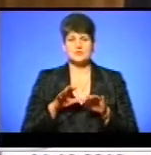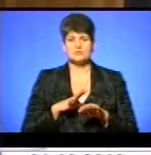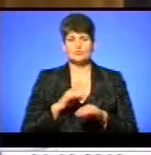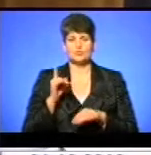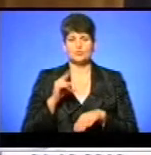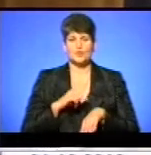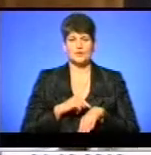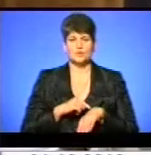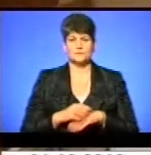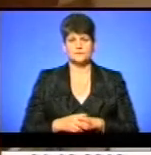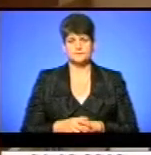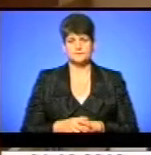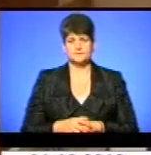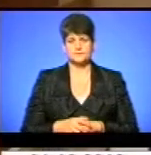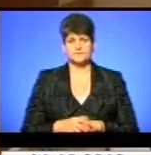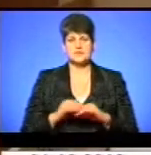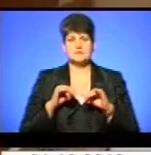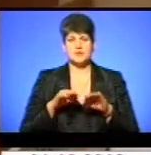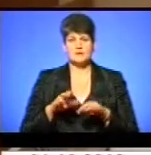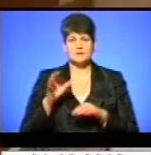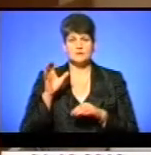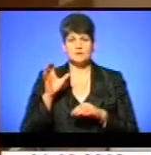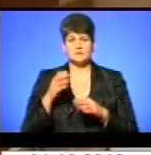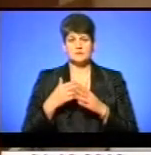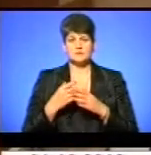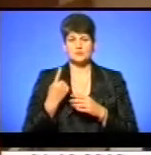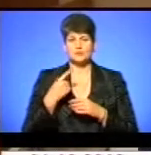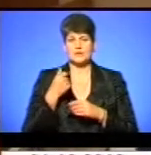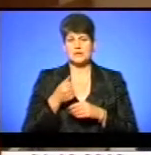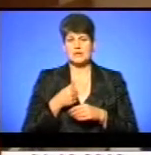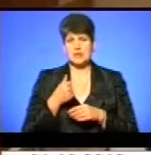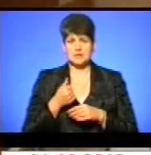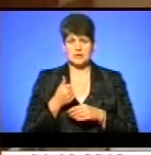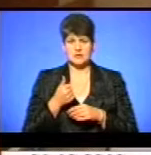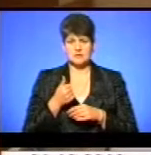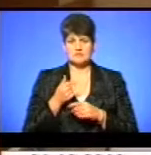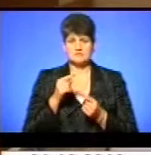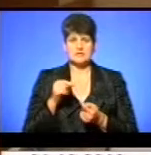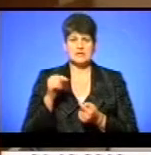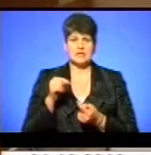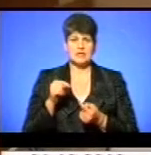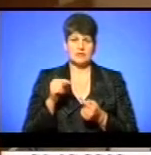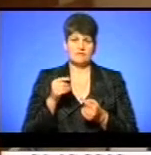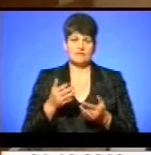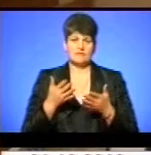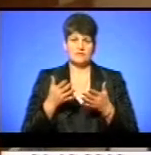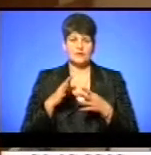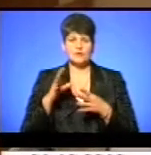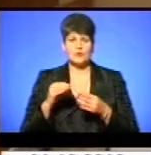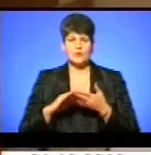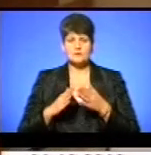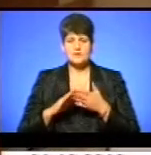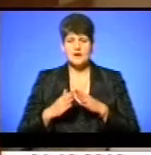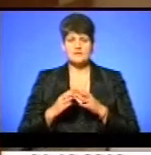годину. Справа слухалася майже рік, встановлювалися ті обставини, причини,